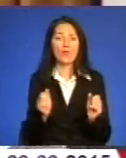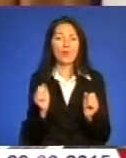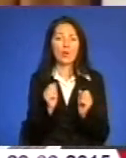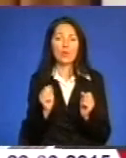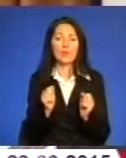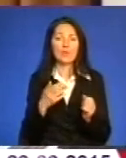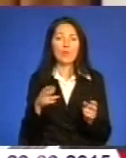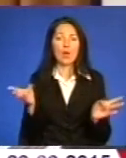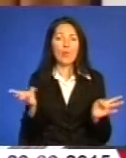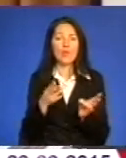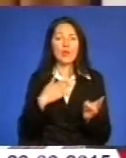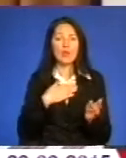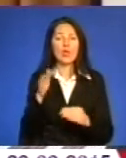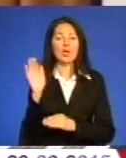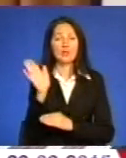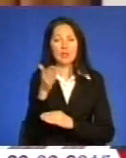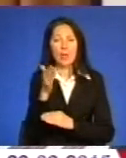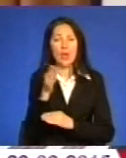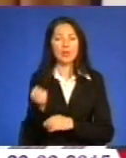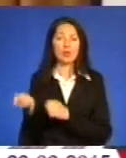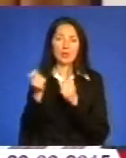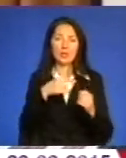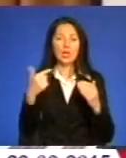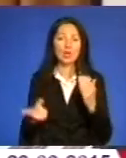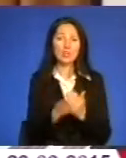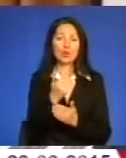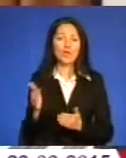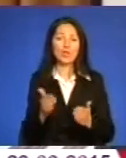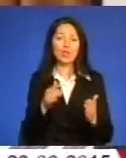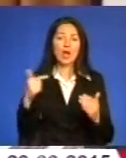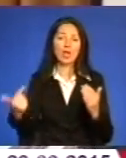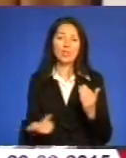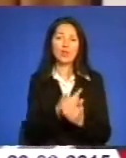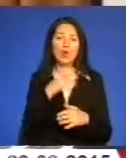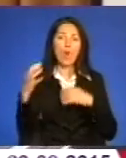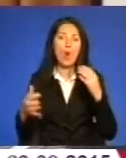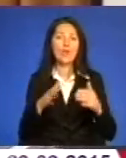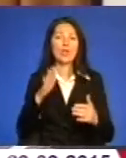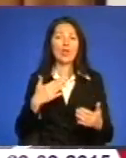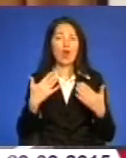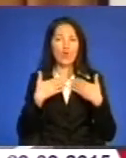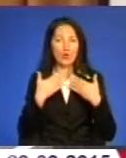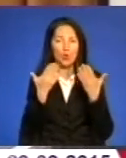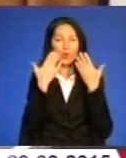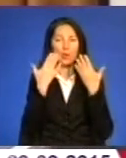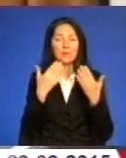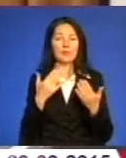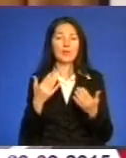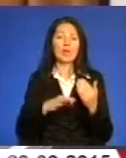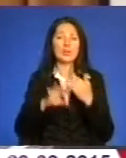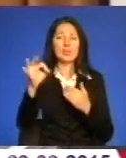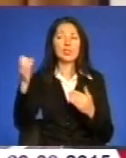ми знамена донести. І знову шлях, і знову вітер груди, схід сонця перед нами, як